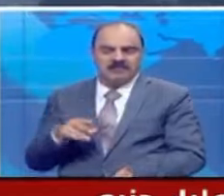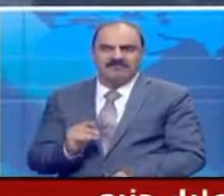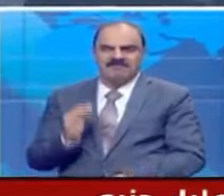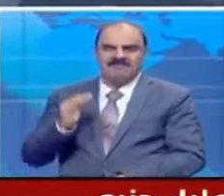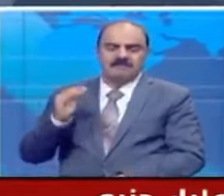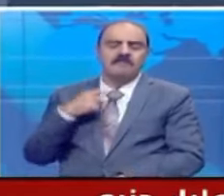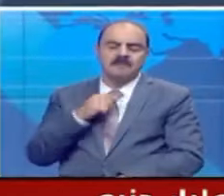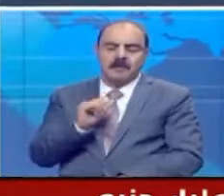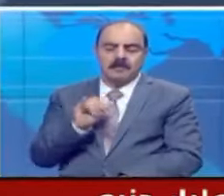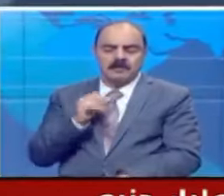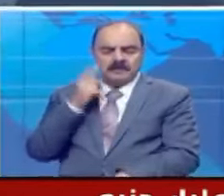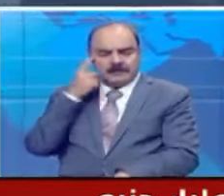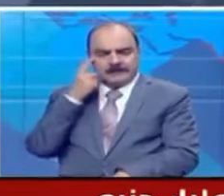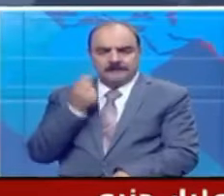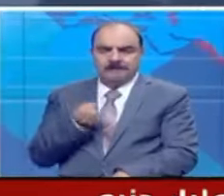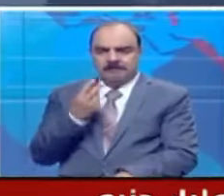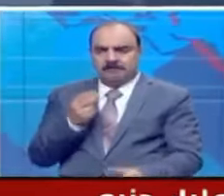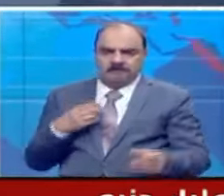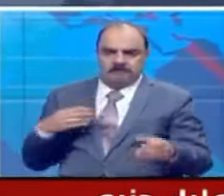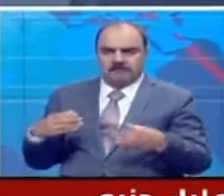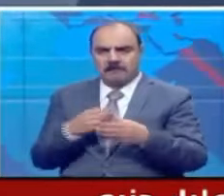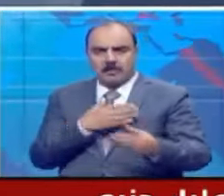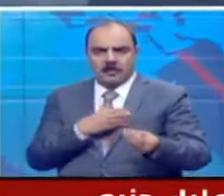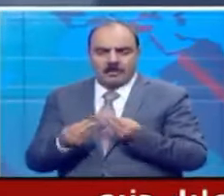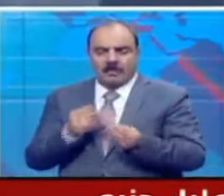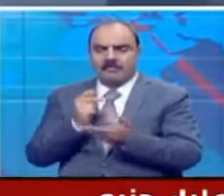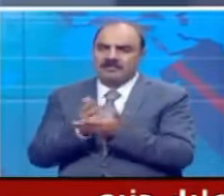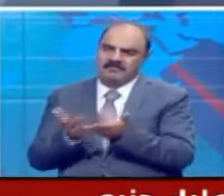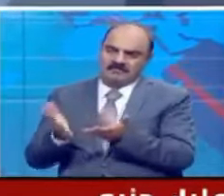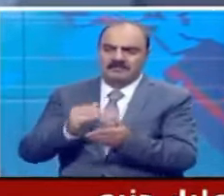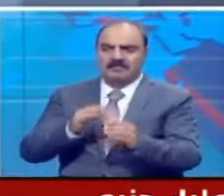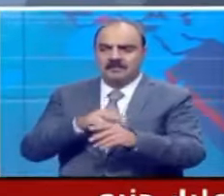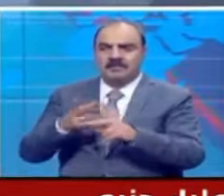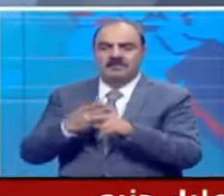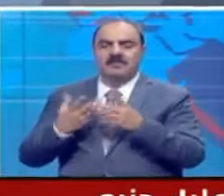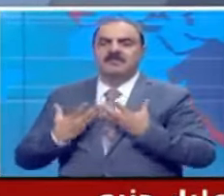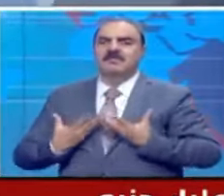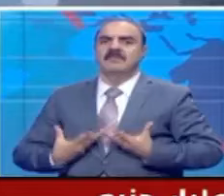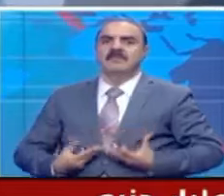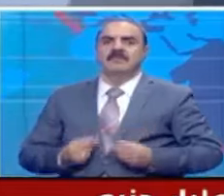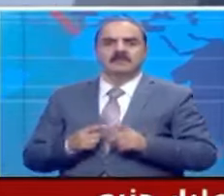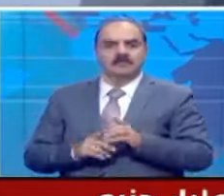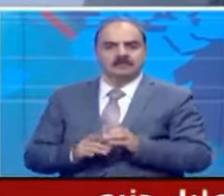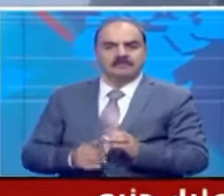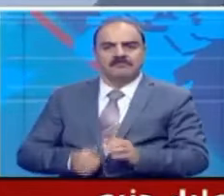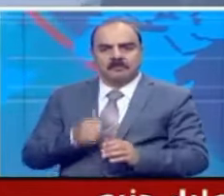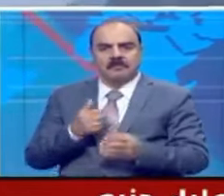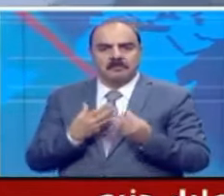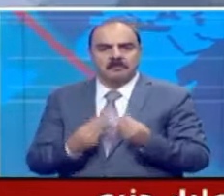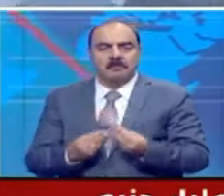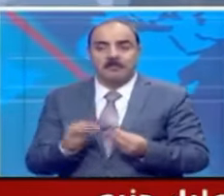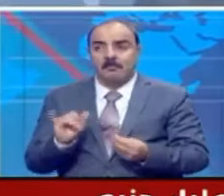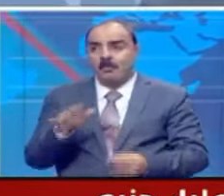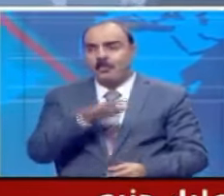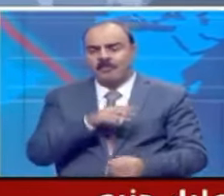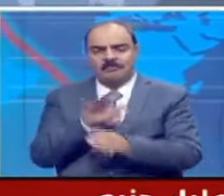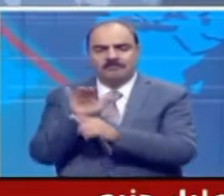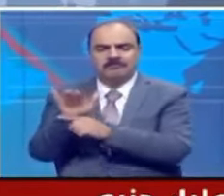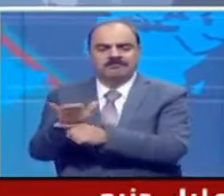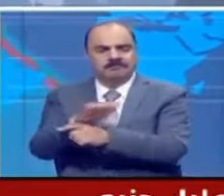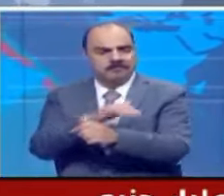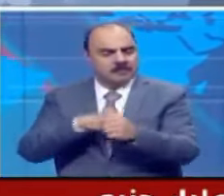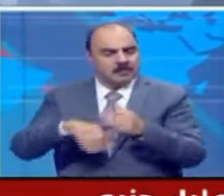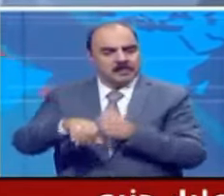وبالتالي هي قرارات هامة ينتظرها جميع المواطنين، انطلاقا من واجب دعم